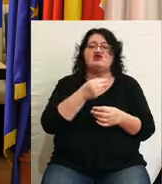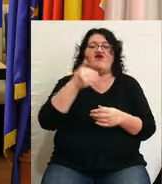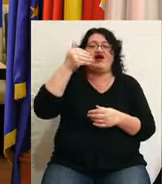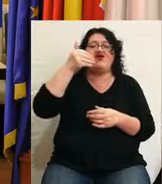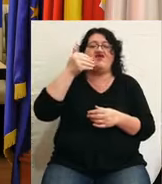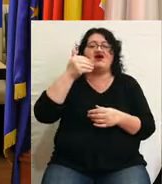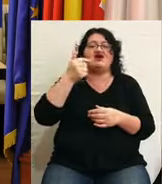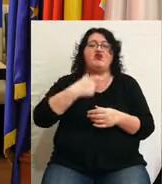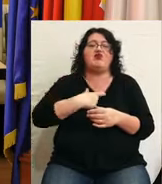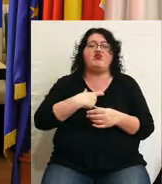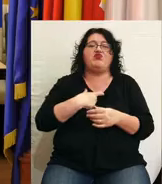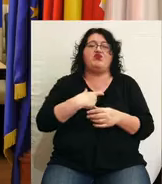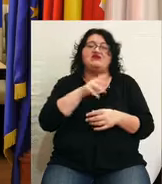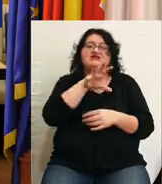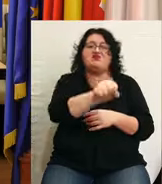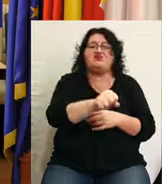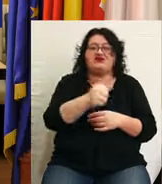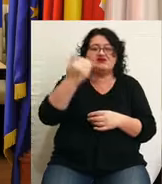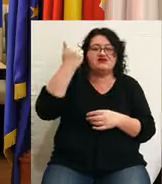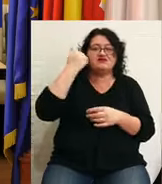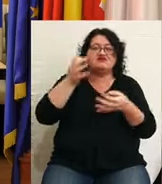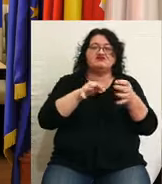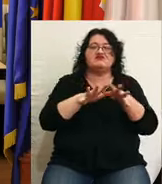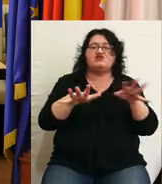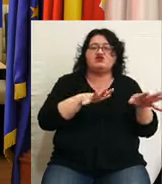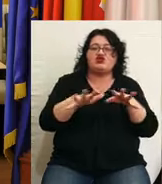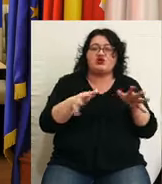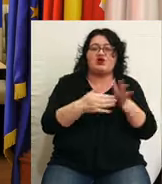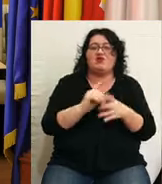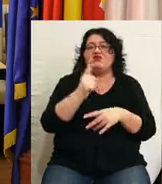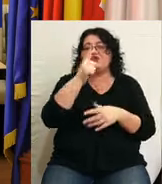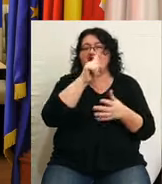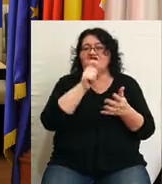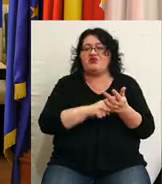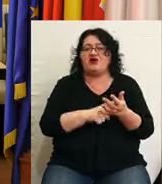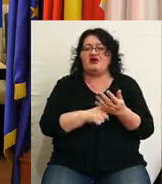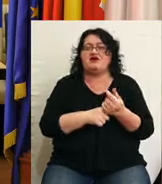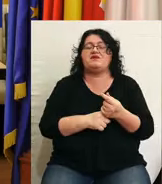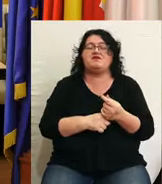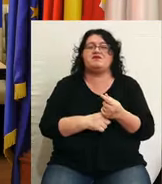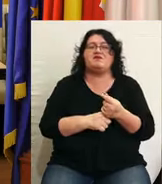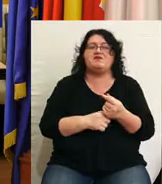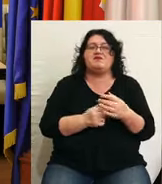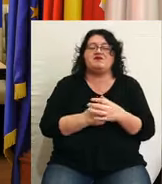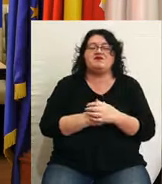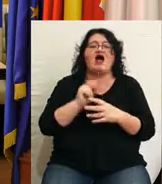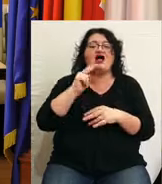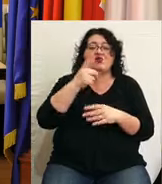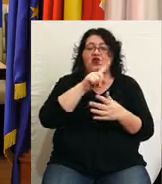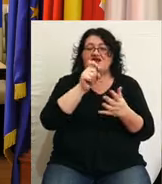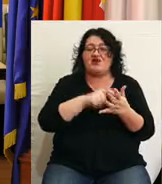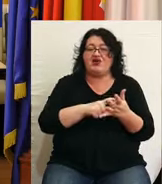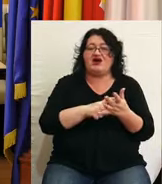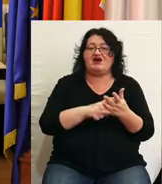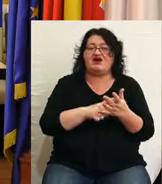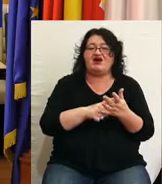companie poate să gestioneze. Asta pe prima întrebare. A doua